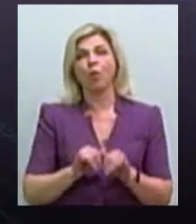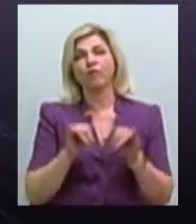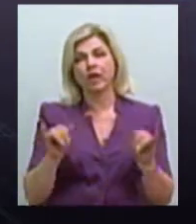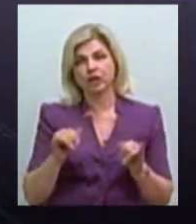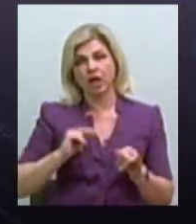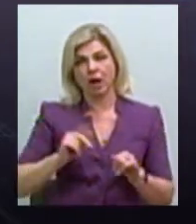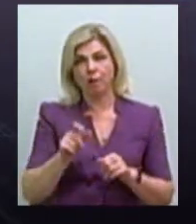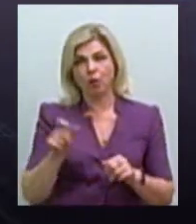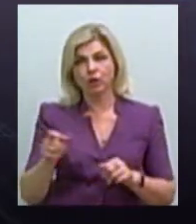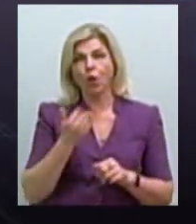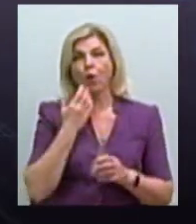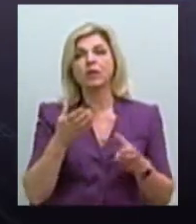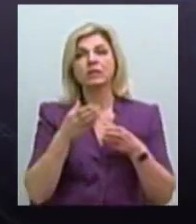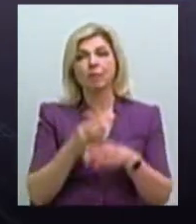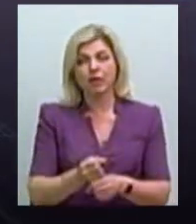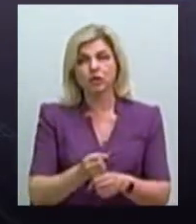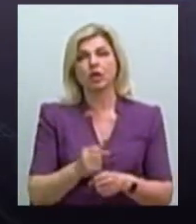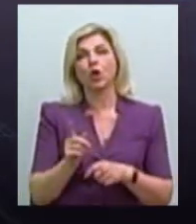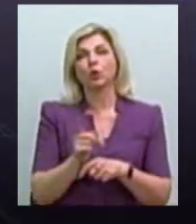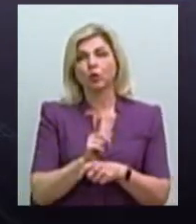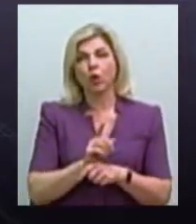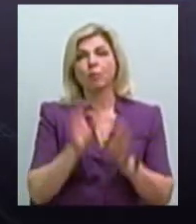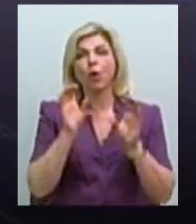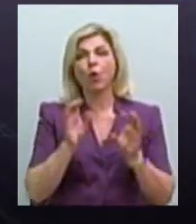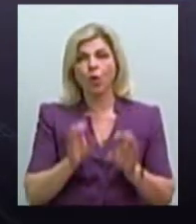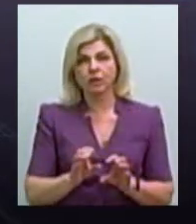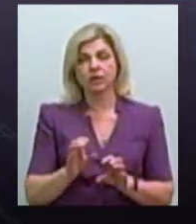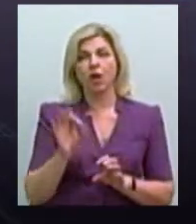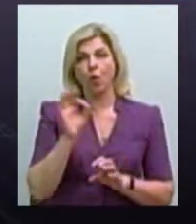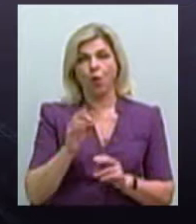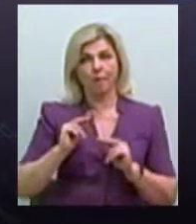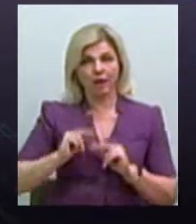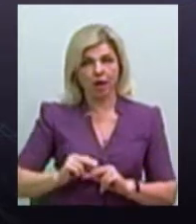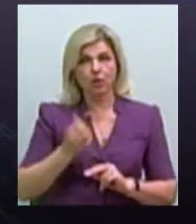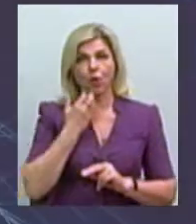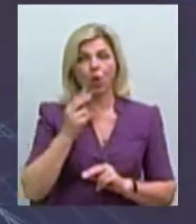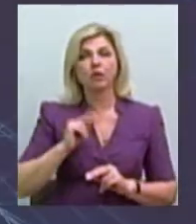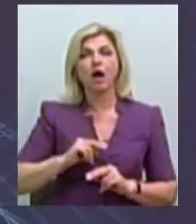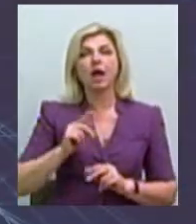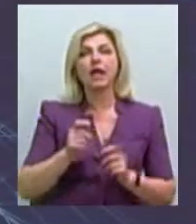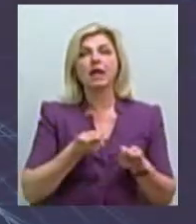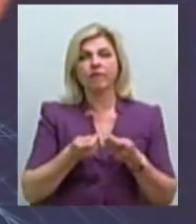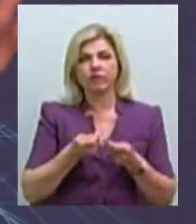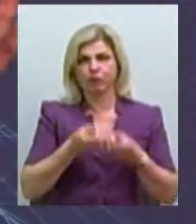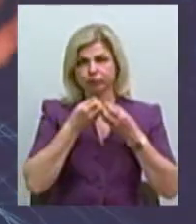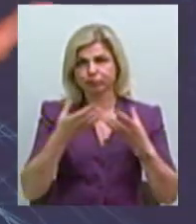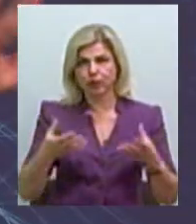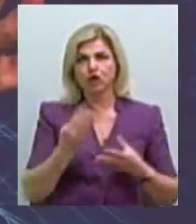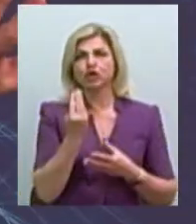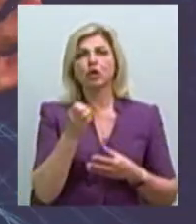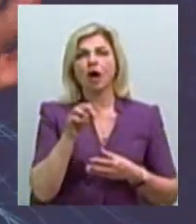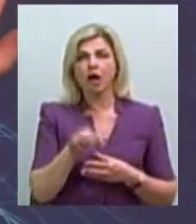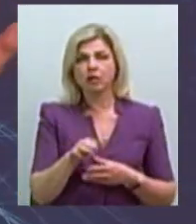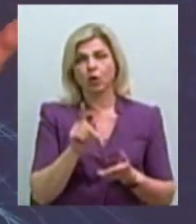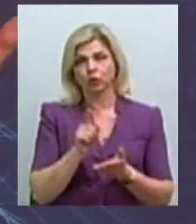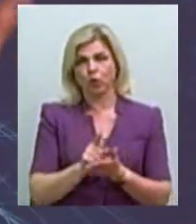Коли зменшення, зазвичай ще норми Кодексу законів про працю. А от коли керівник роздуває штати, то, в принципі, має